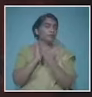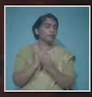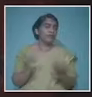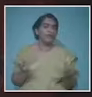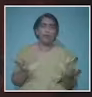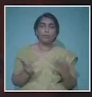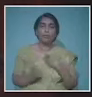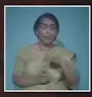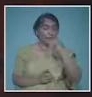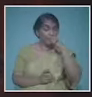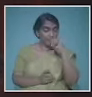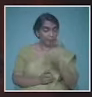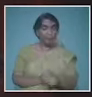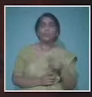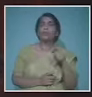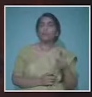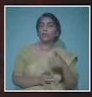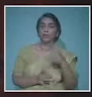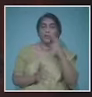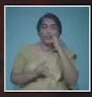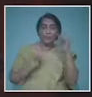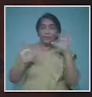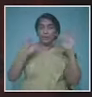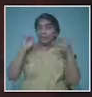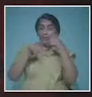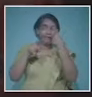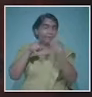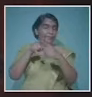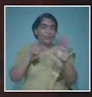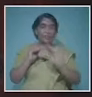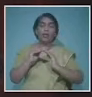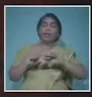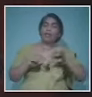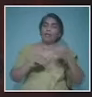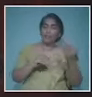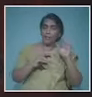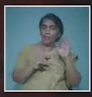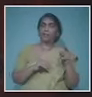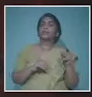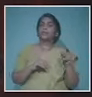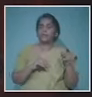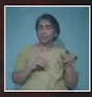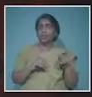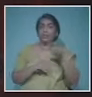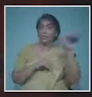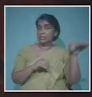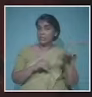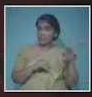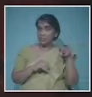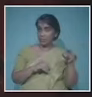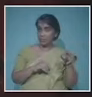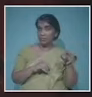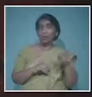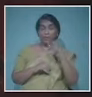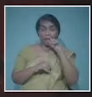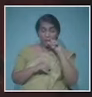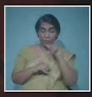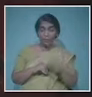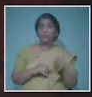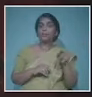මොකද්ද? සැබෑ ලෙස වතුකරේ පමණක් නෙවෙයි ඉන් පරිබාහිර සමාජයේත් සැබෑ